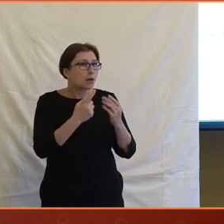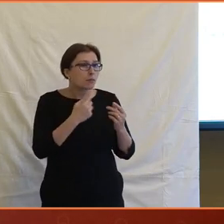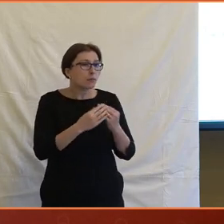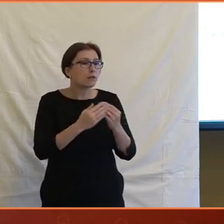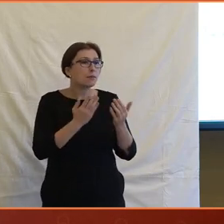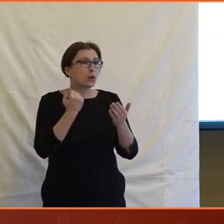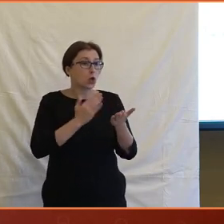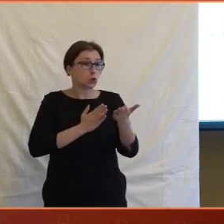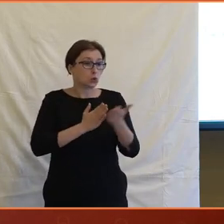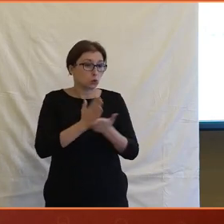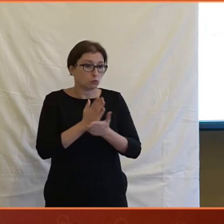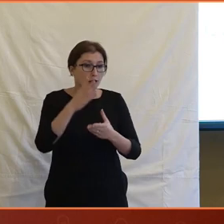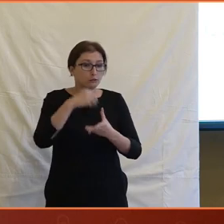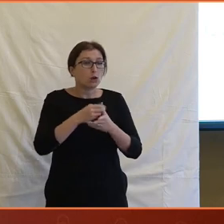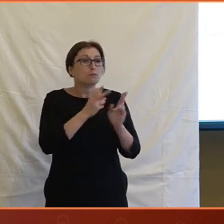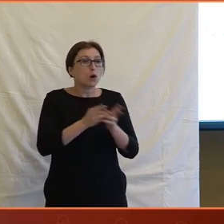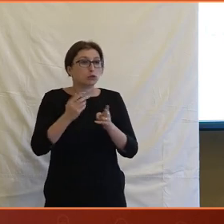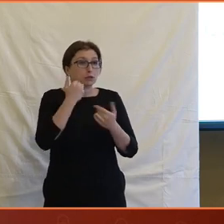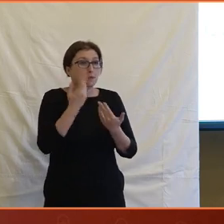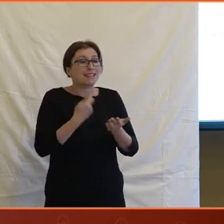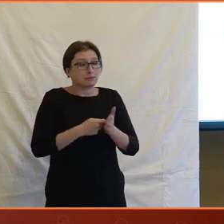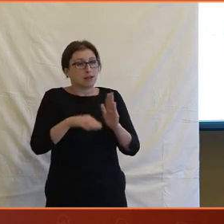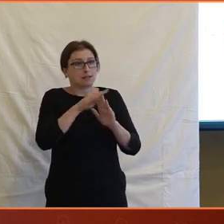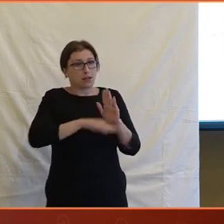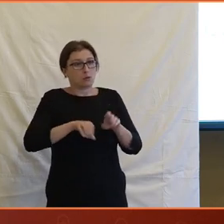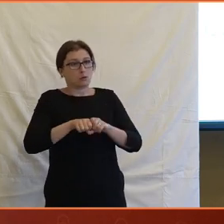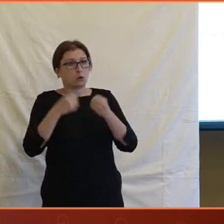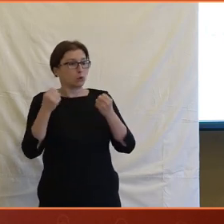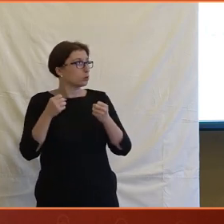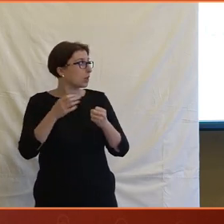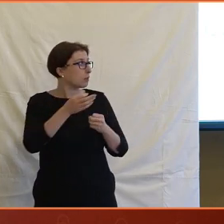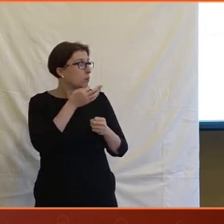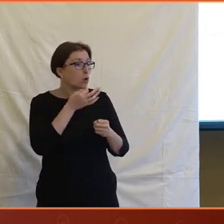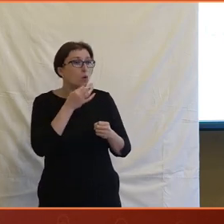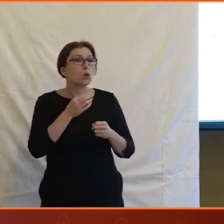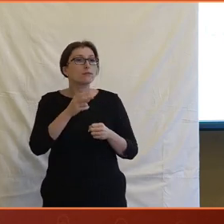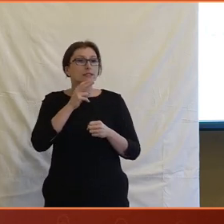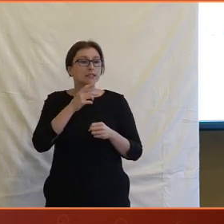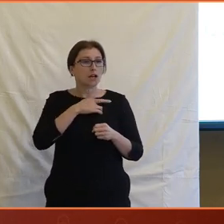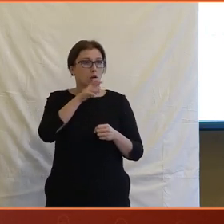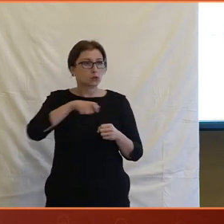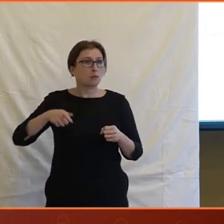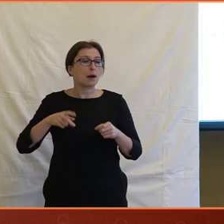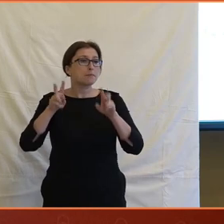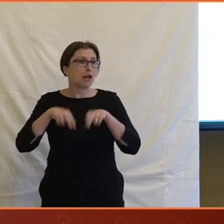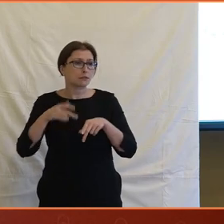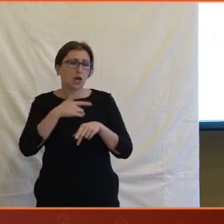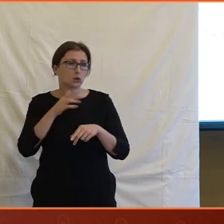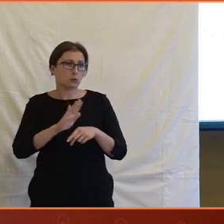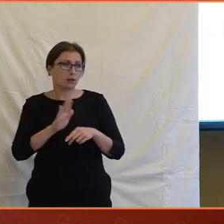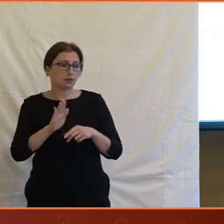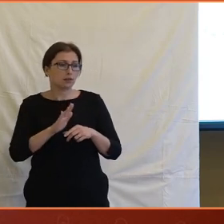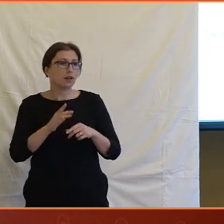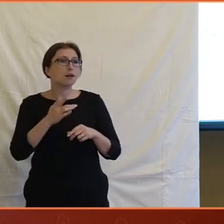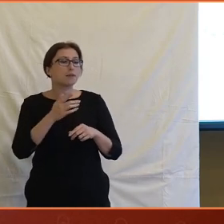nějaká služba, která tu alternativu nemá, tak porušuje zákon. Pokud šlo o fyzické osoby, netýká se to právnických osob,